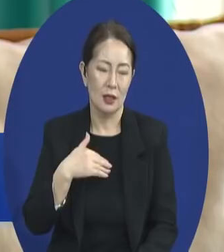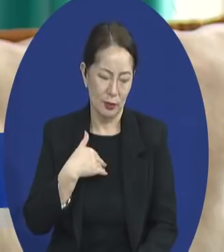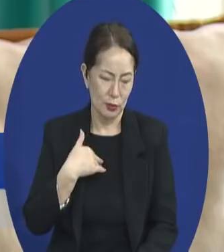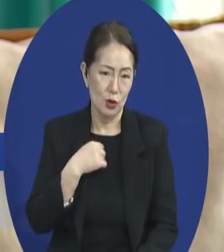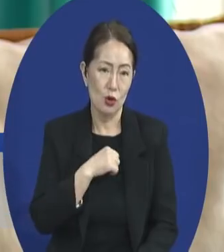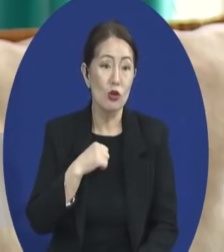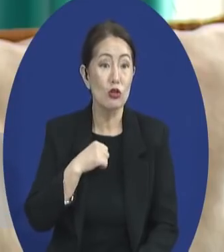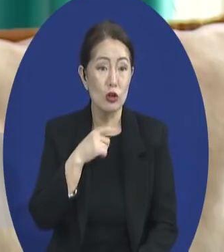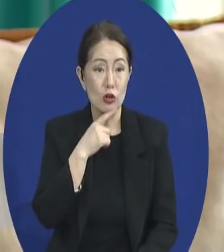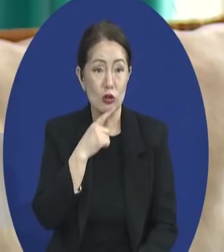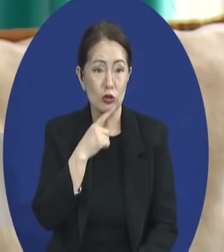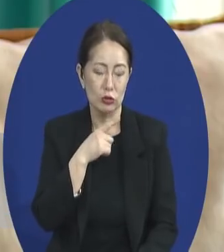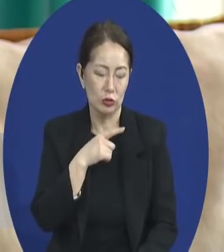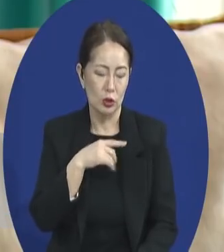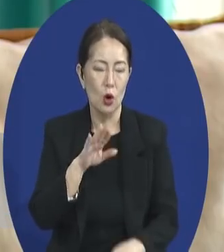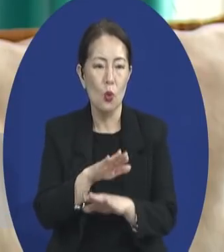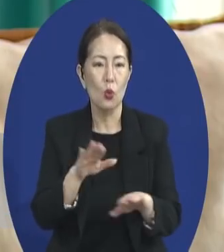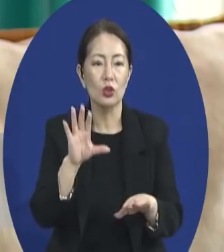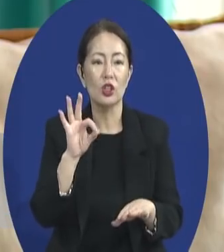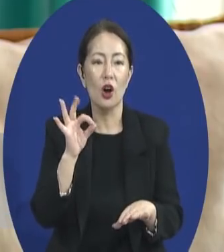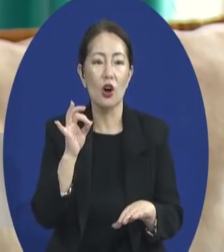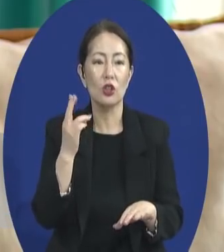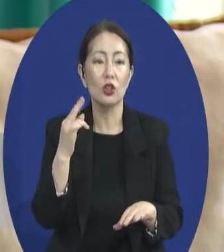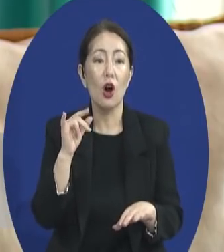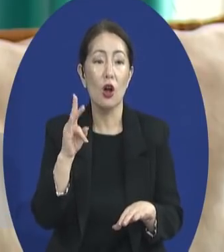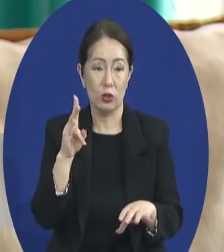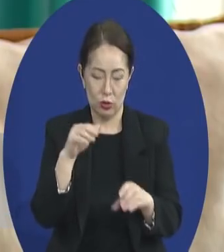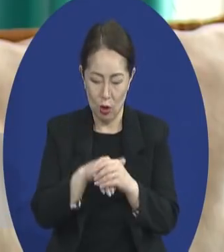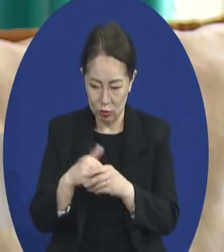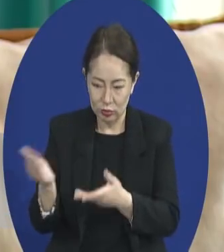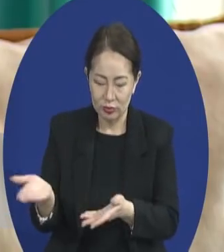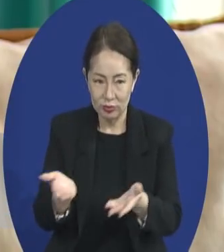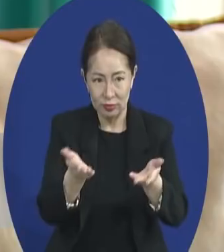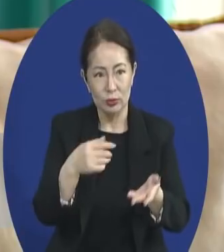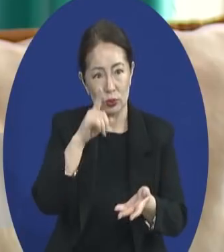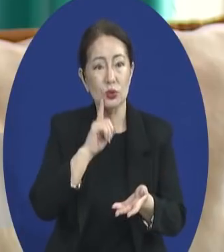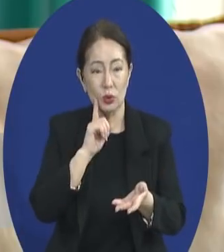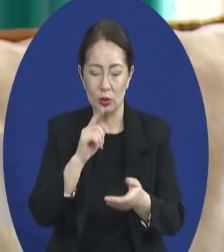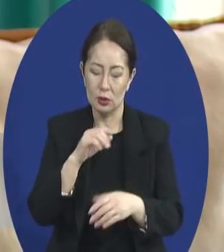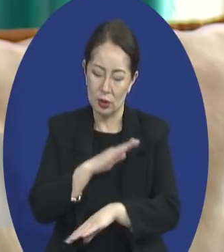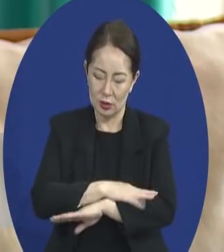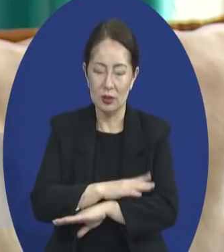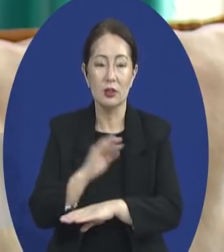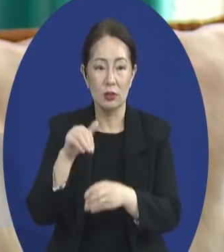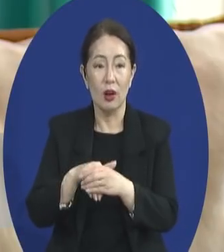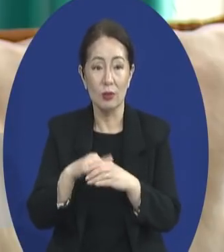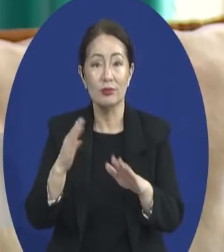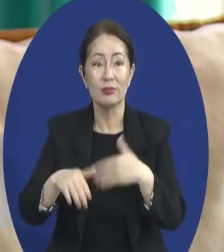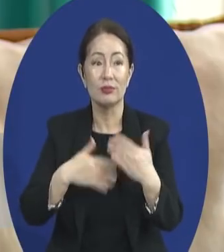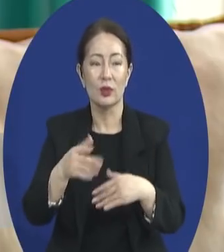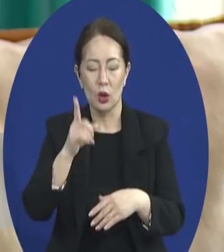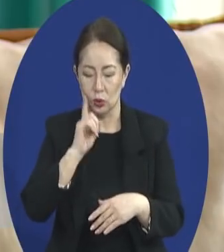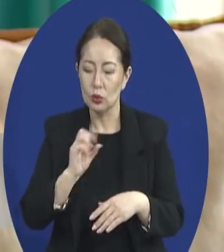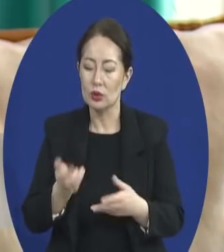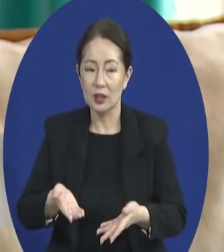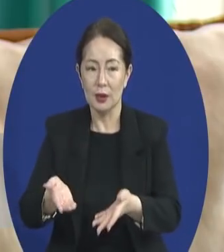бол хүүхдийн ордонд явуулаад дуртай зүйлээр нь хичээллүүлээд дуртай юм